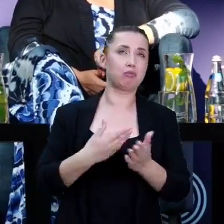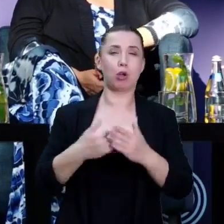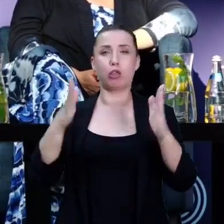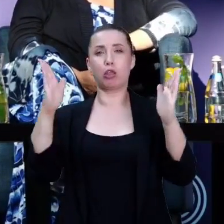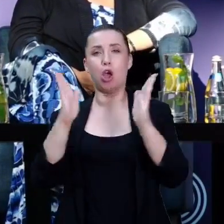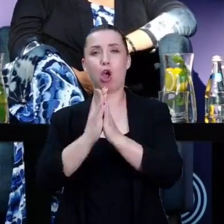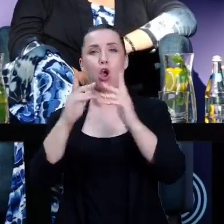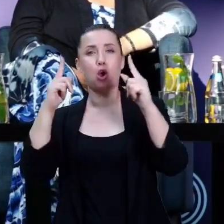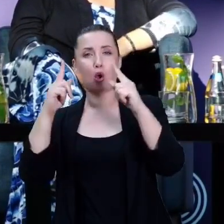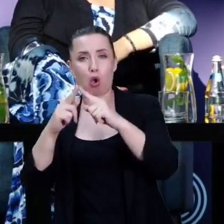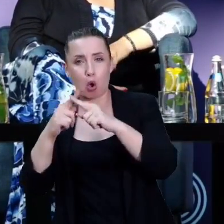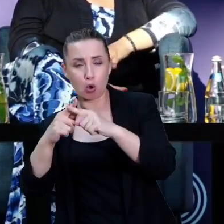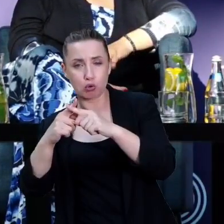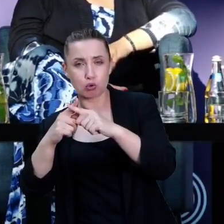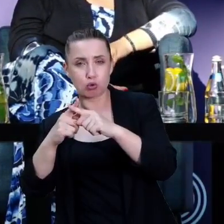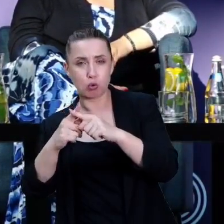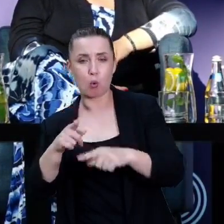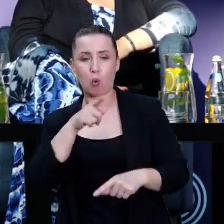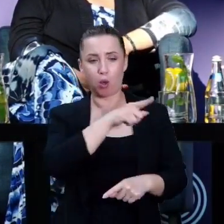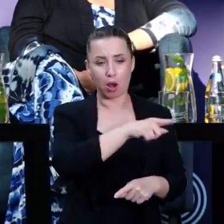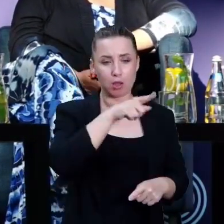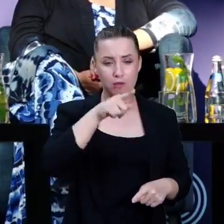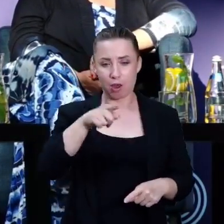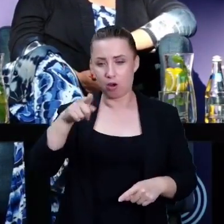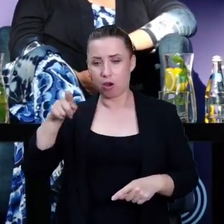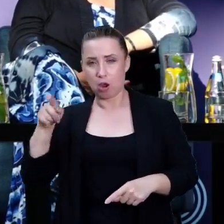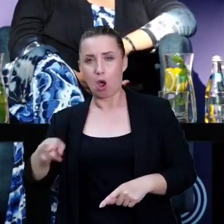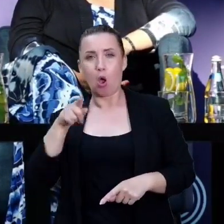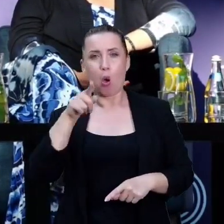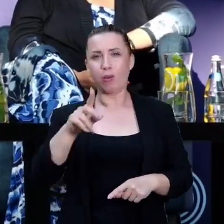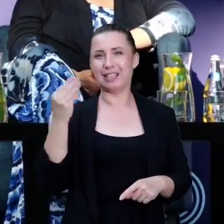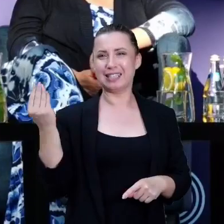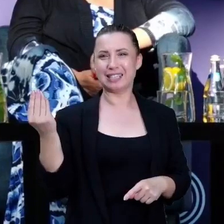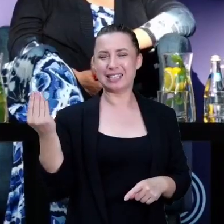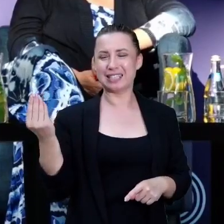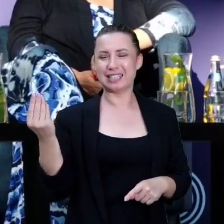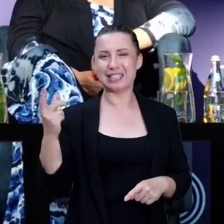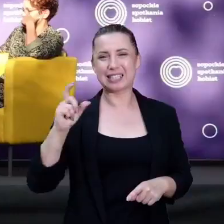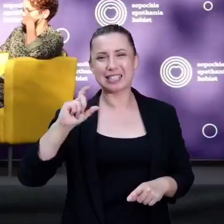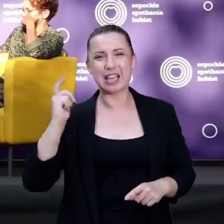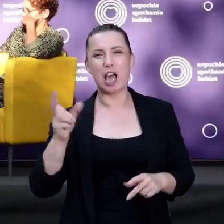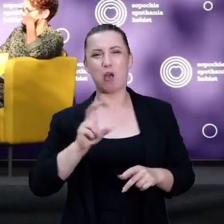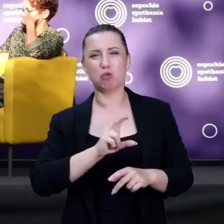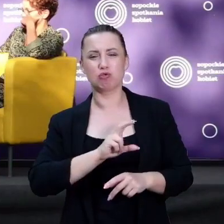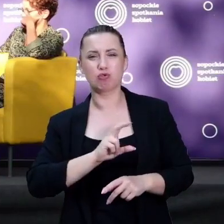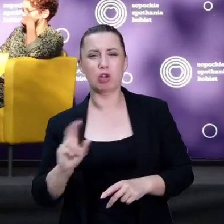Kościół, prawda, ciągle jeszcze patronują